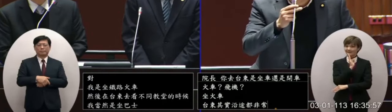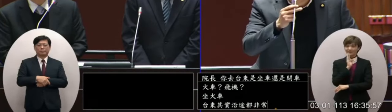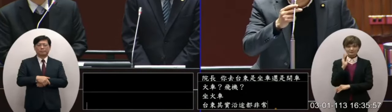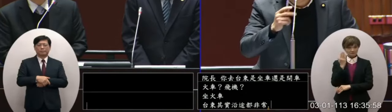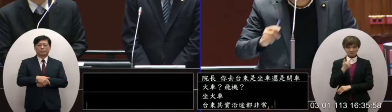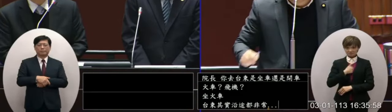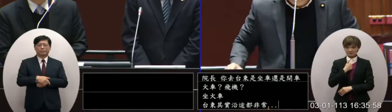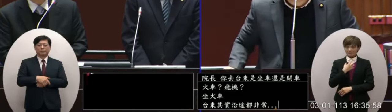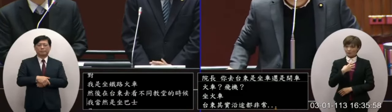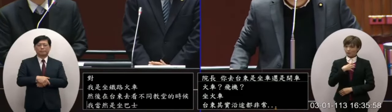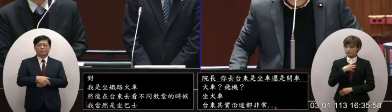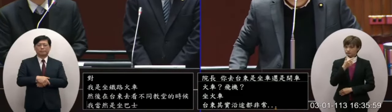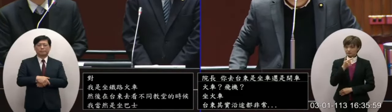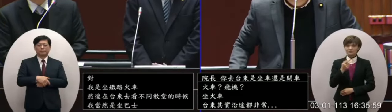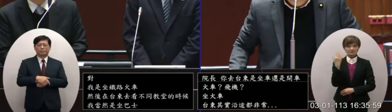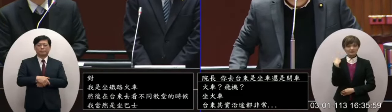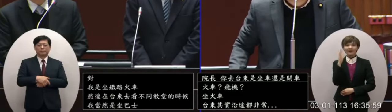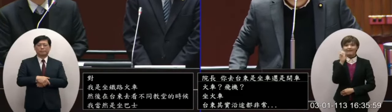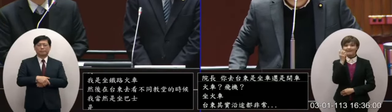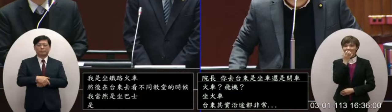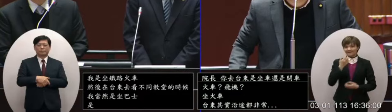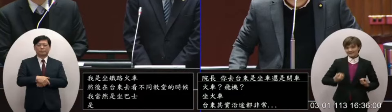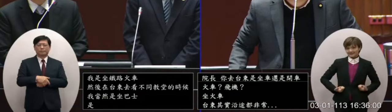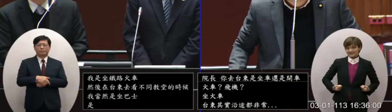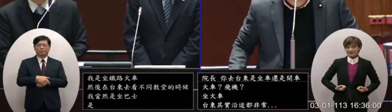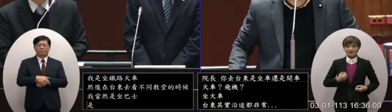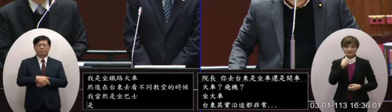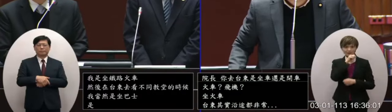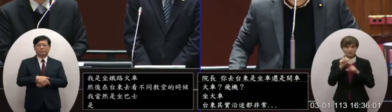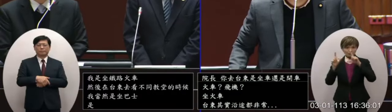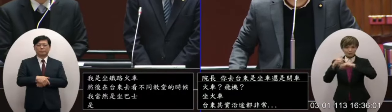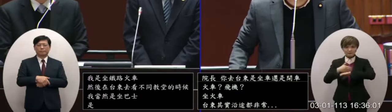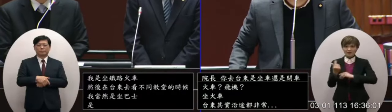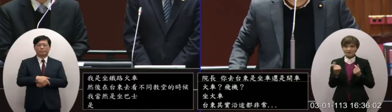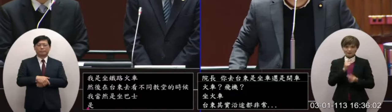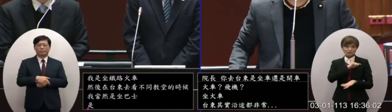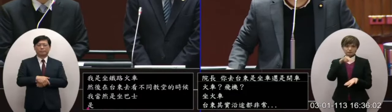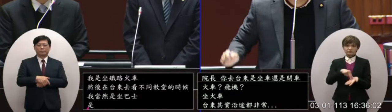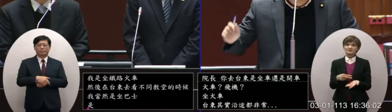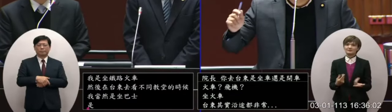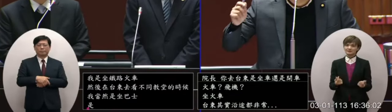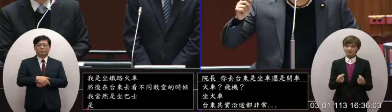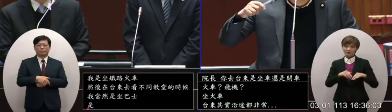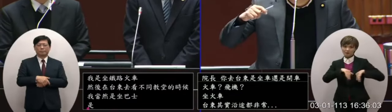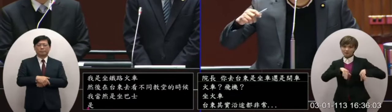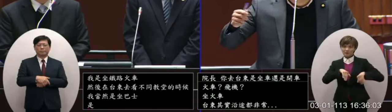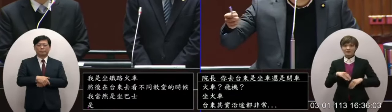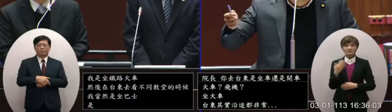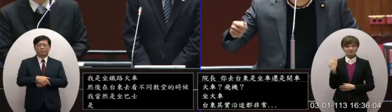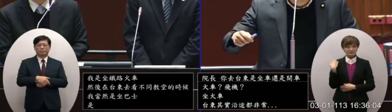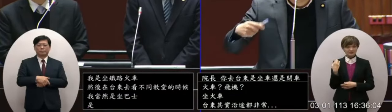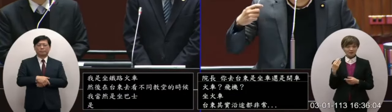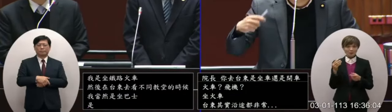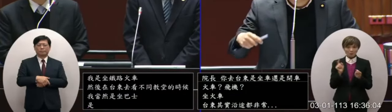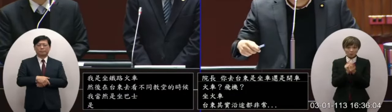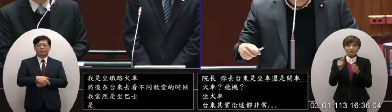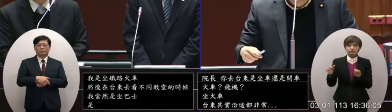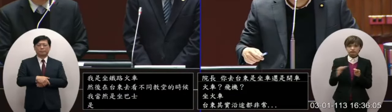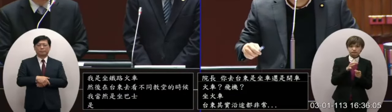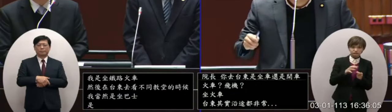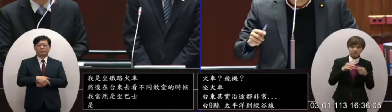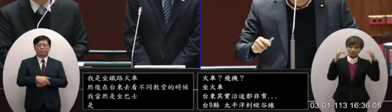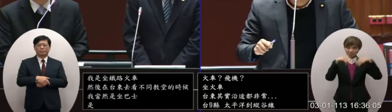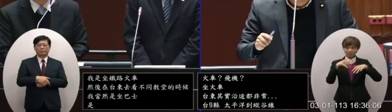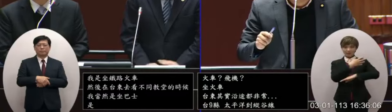很危险哦。我们以前一个笑话就是台东线常常在独立，我们只要遇到台风啊。那罗拉帮你啦，给我等于我们就独立